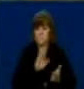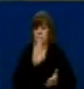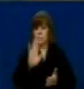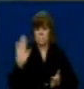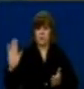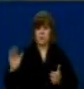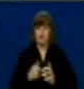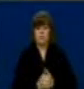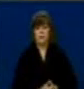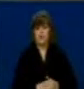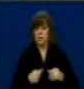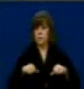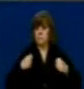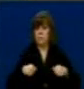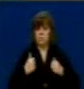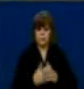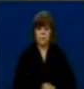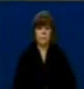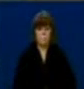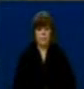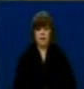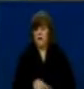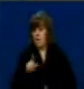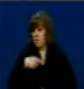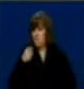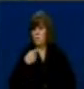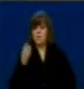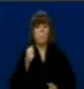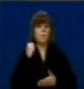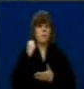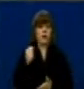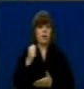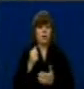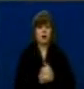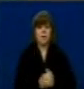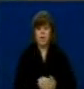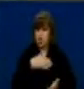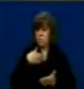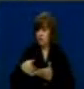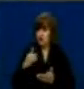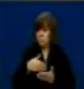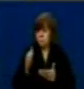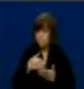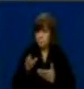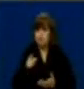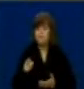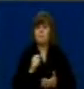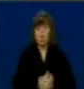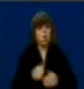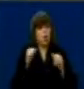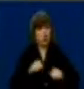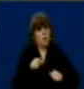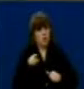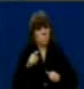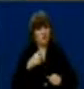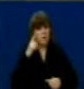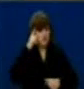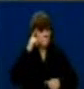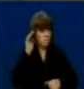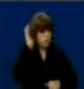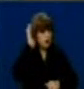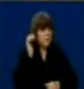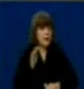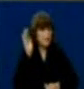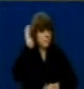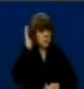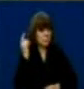jetë të dënjitetshme. Edhe kur flasim për buxhetin, edhe kur e shpenzojnë atë, kjo qeveri me këtë kryeministër e këta